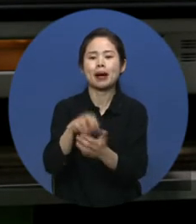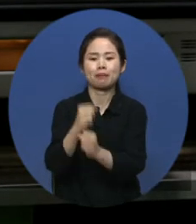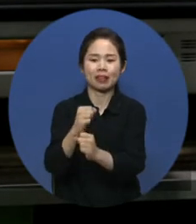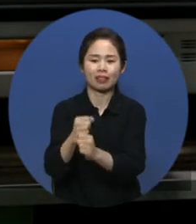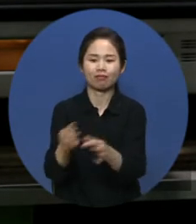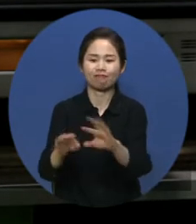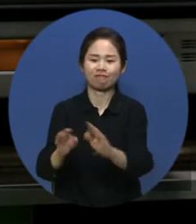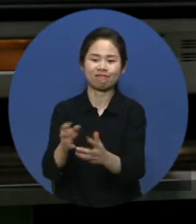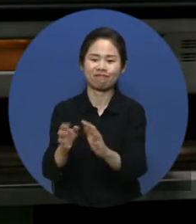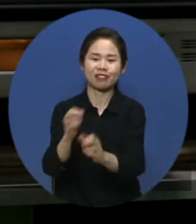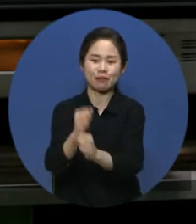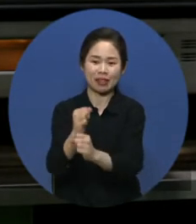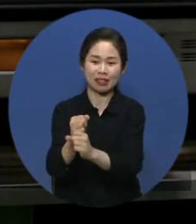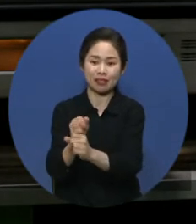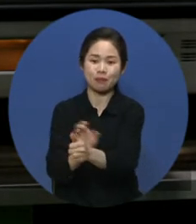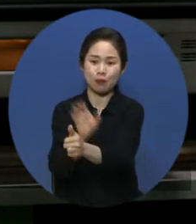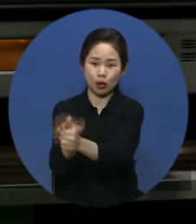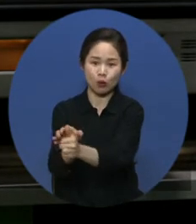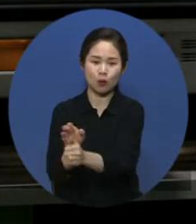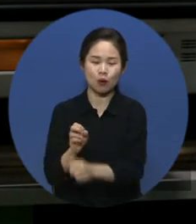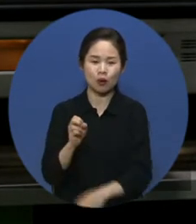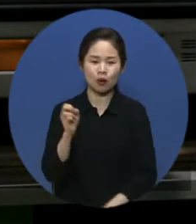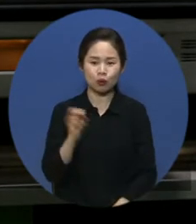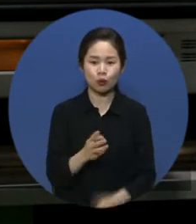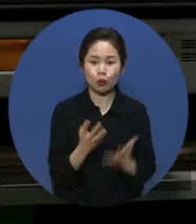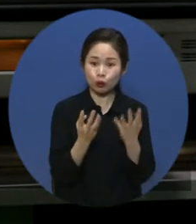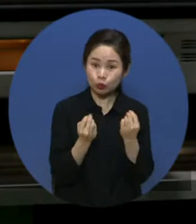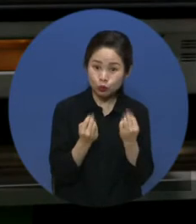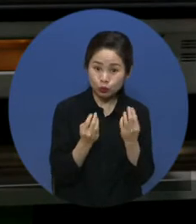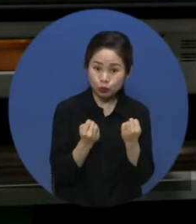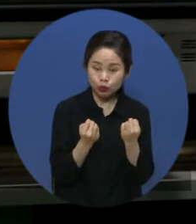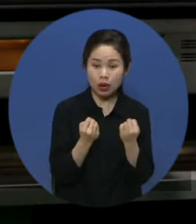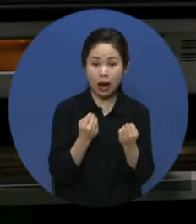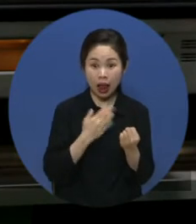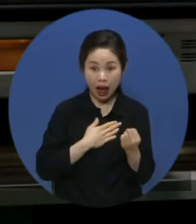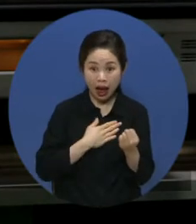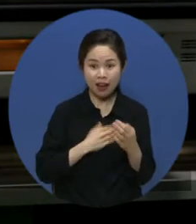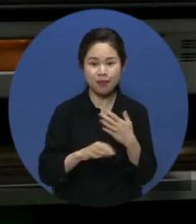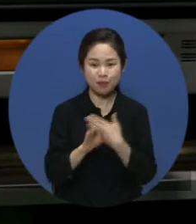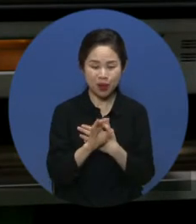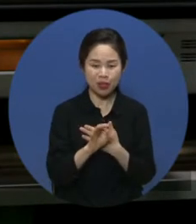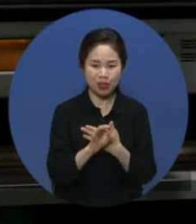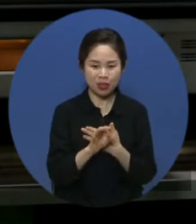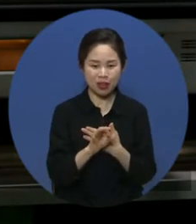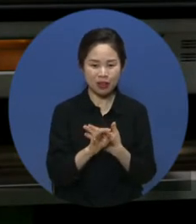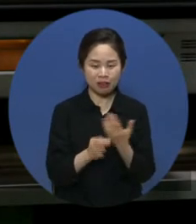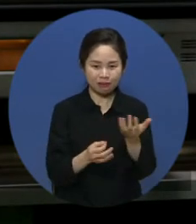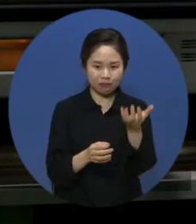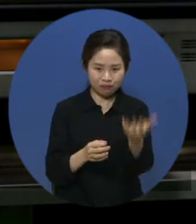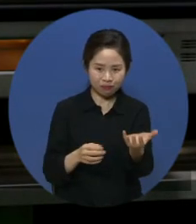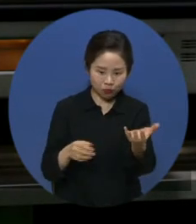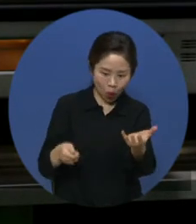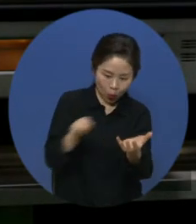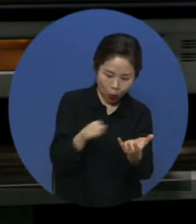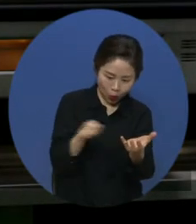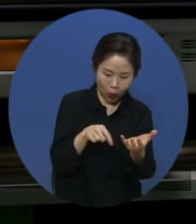수를 잘 헤아리는 친구는 이 기능적으로 맞는 직무에 배치를 하는 게 가장 어려웠던 것 같습니다.